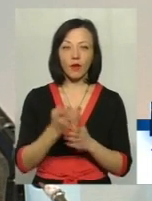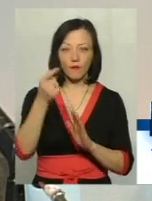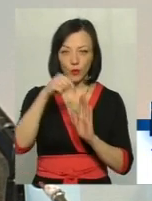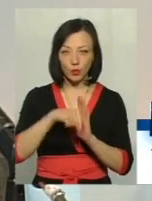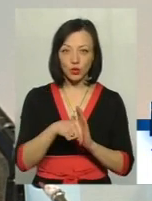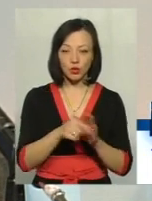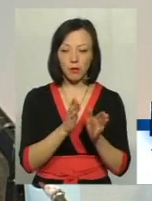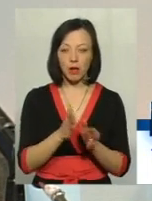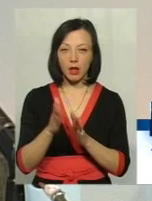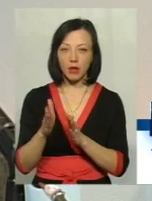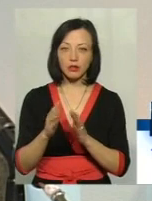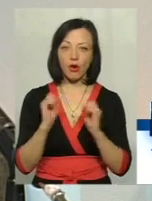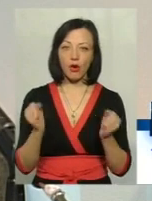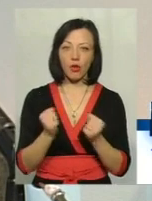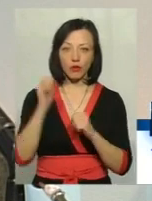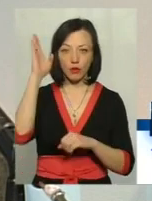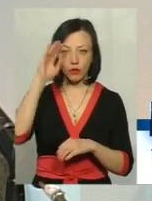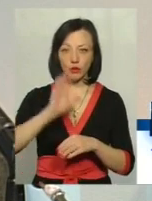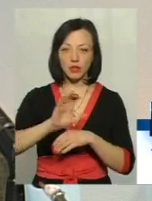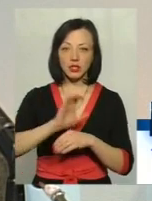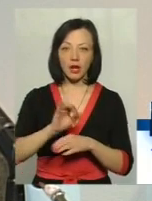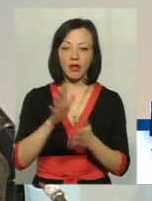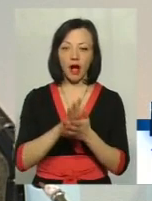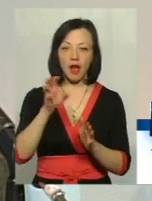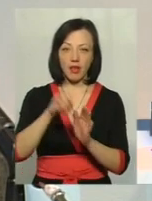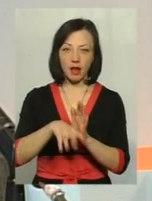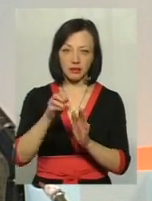внутрішніх мереж холодного водопостачання і каналізації.